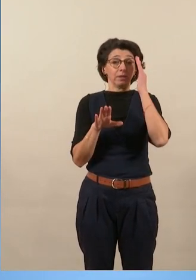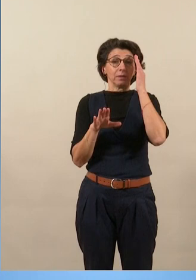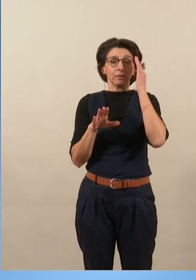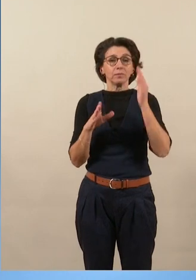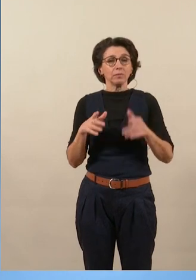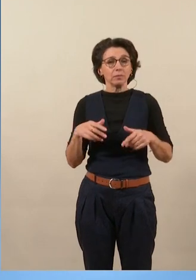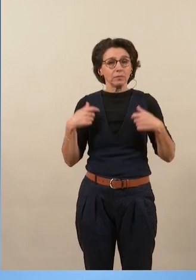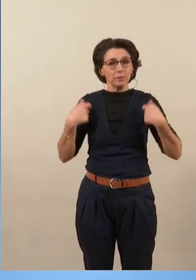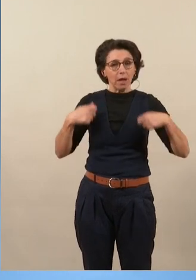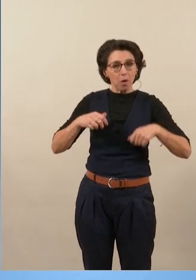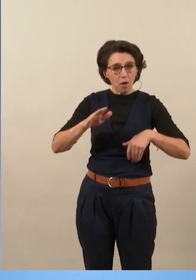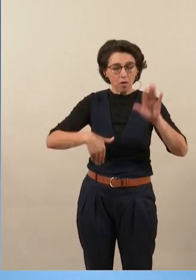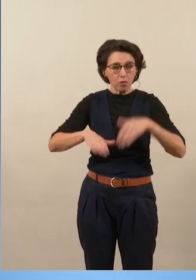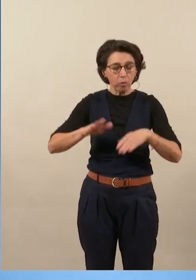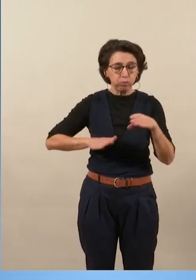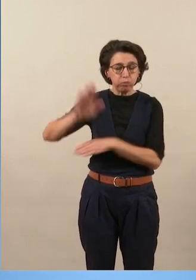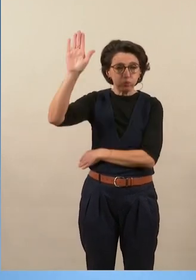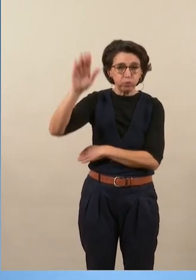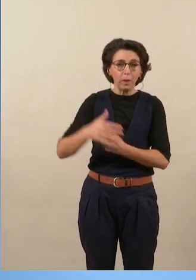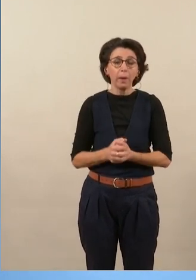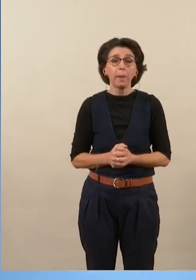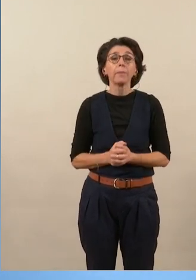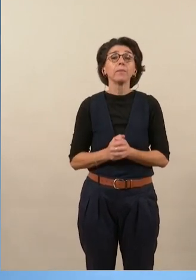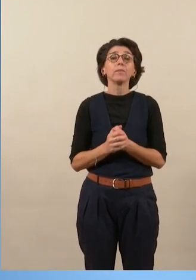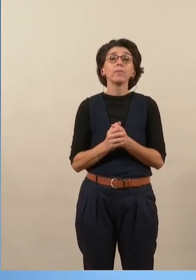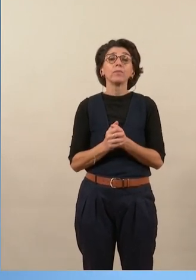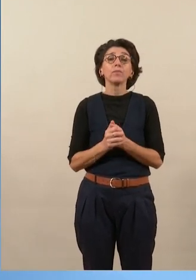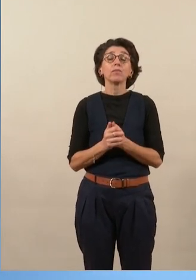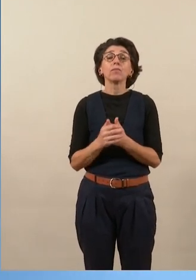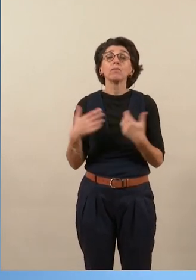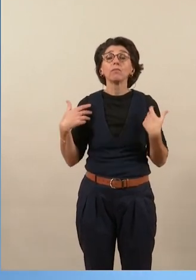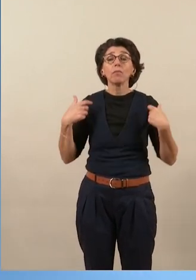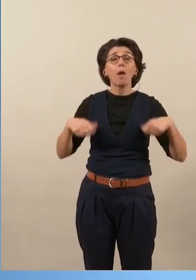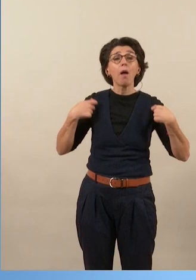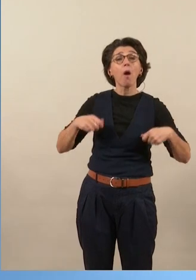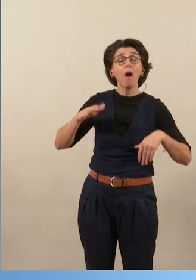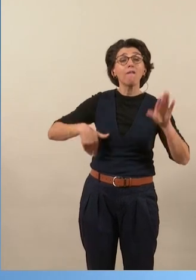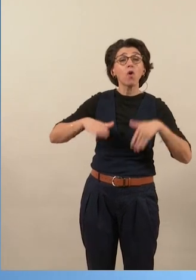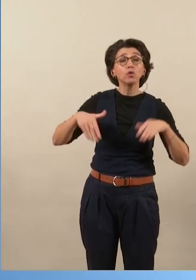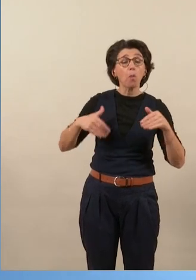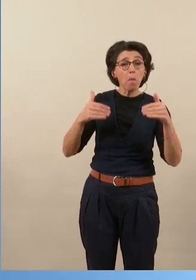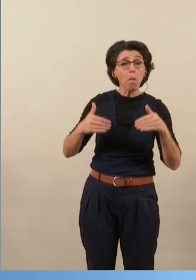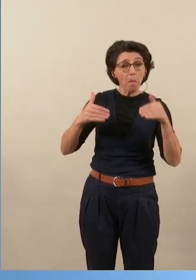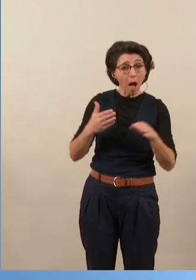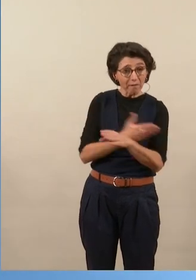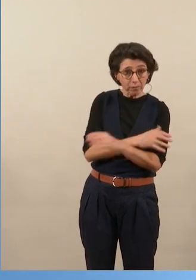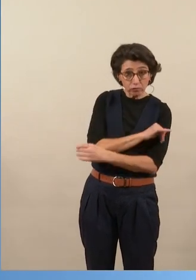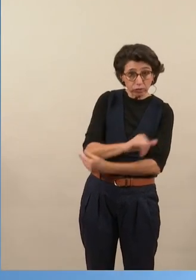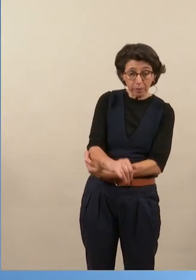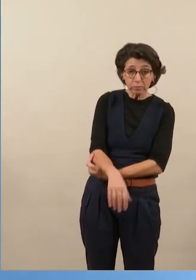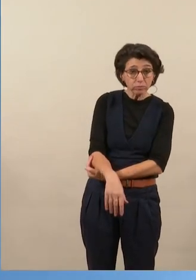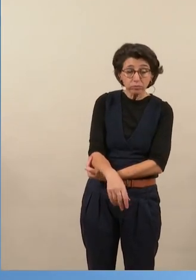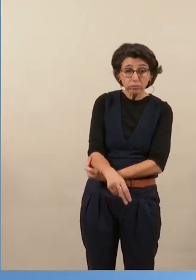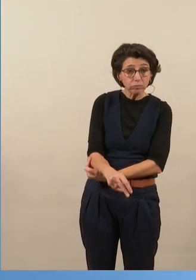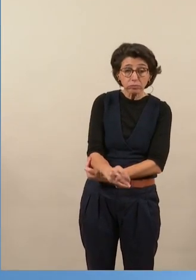phénoménal qui explosent jamais la ville n'aura connu dans son Histoire des dépenses de fonctionnement aussi élevé par rapport